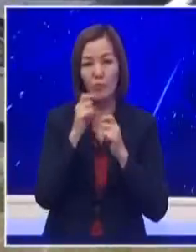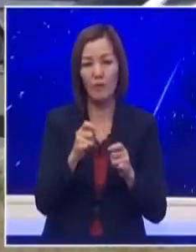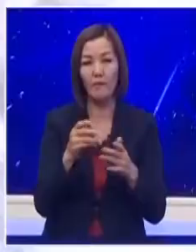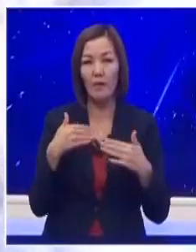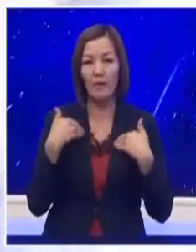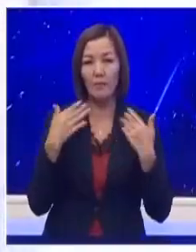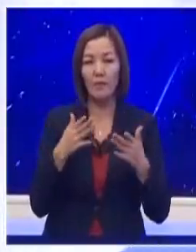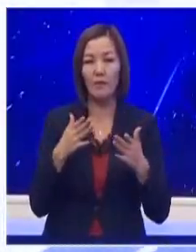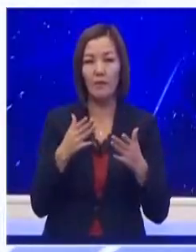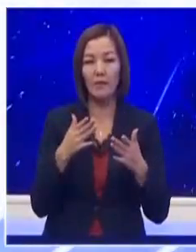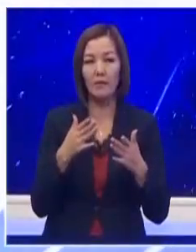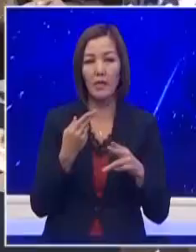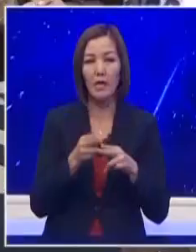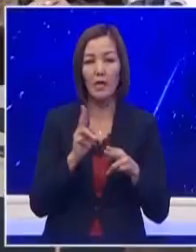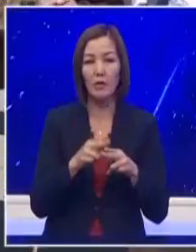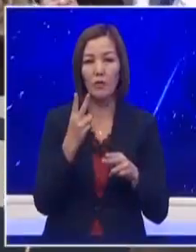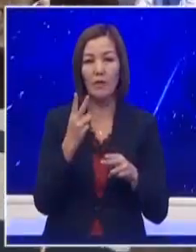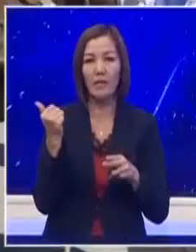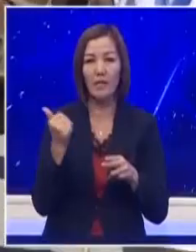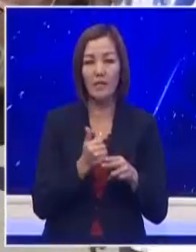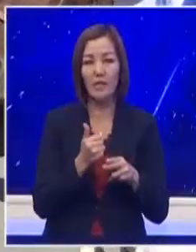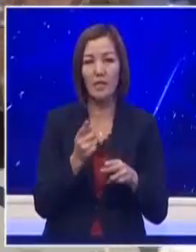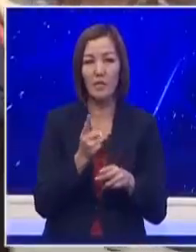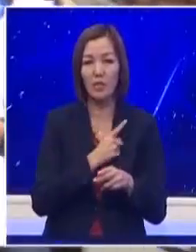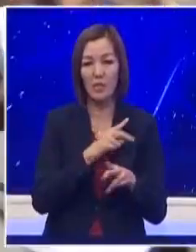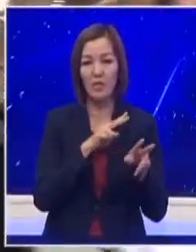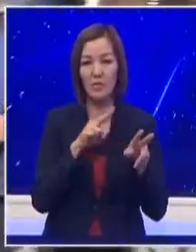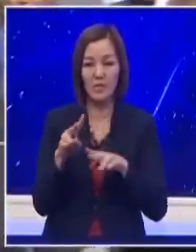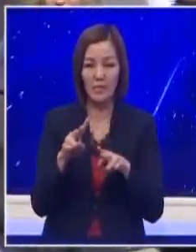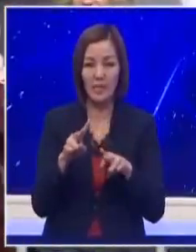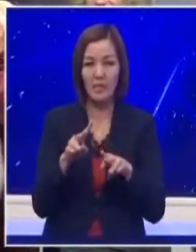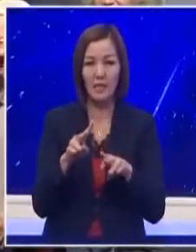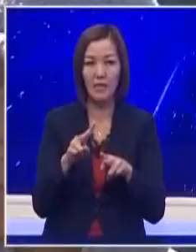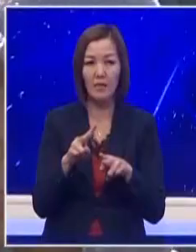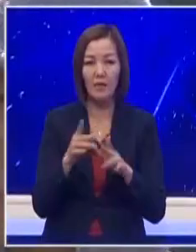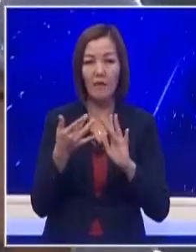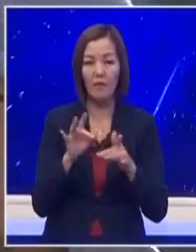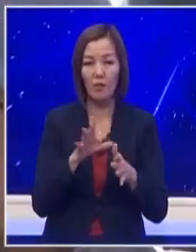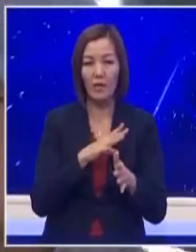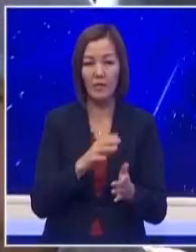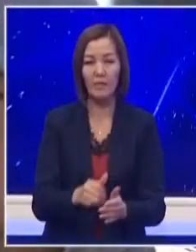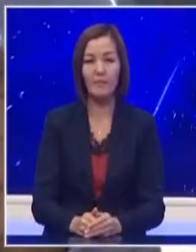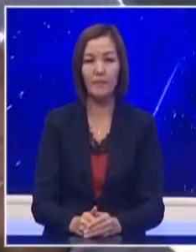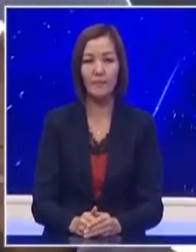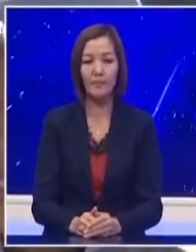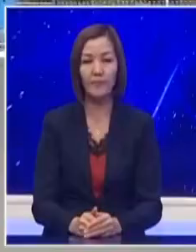приветствовали болельщики которые почти две недели неустано следили за скачками в онлайн режиме